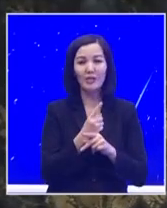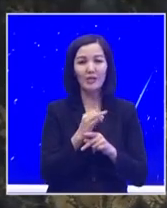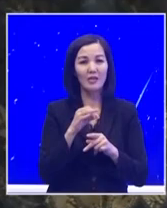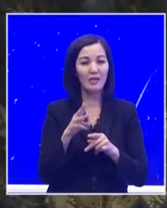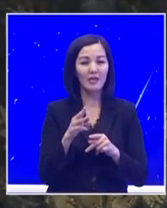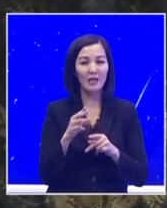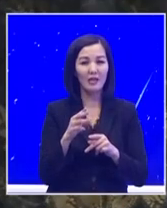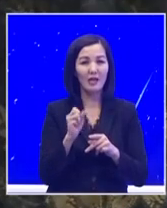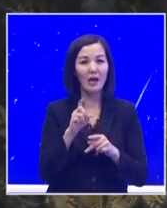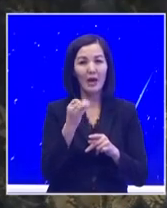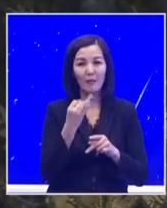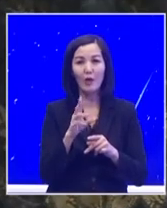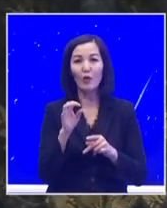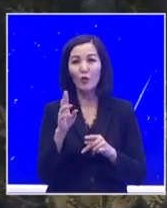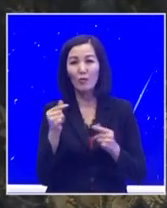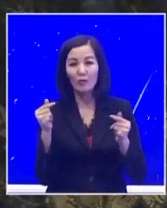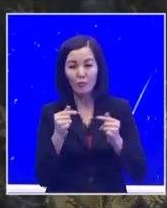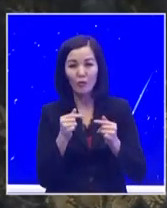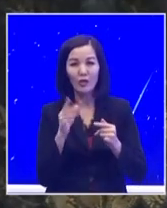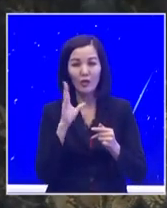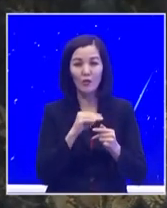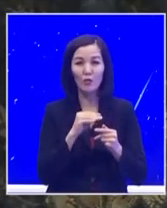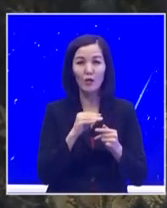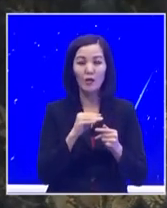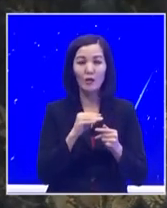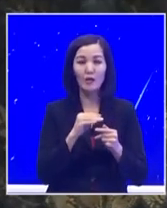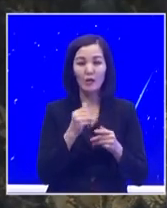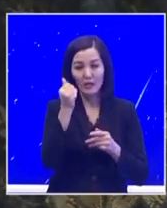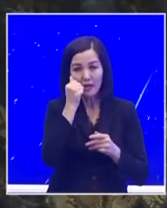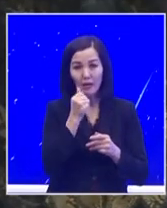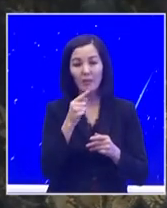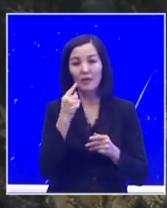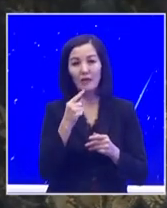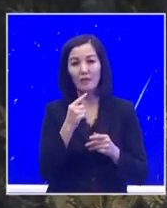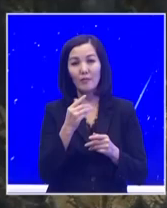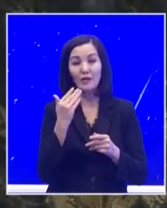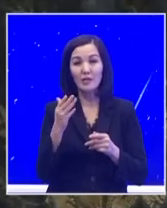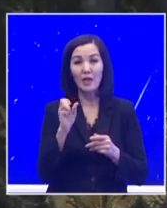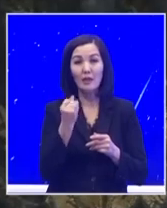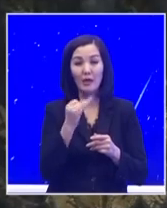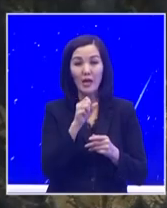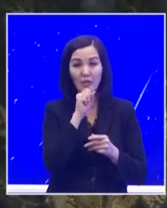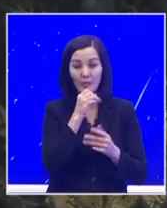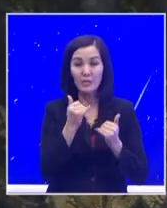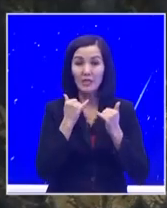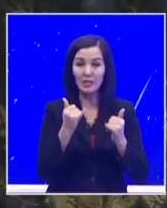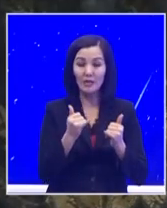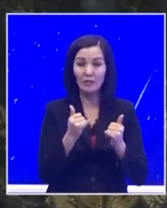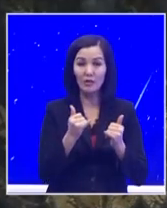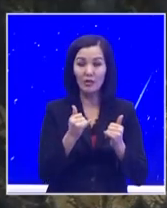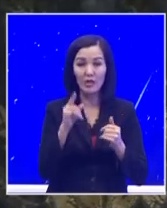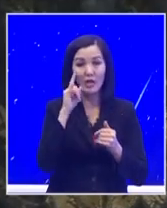көріппін дедім. Сосын мен айттым, айналайын, рахмет, сен мені сыйлап тұрған жоқсың, сен Абайды сыйлап тұрсың. Абай арқылы бүкіл қазақ